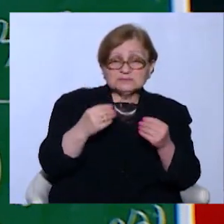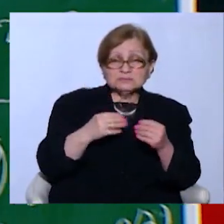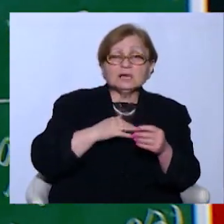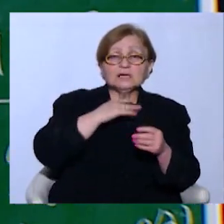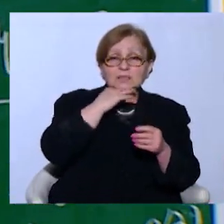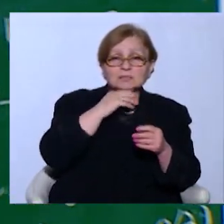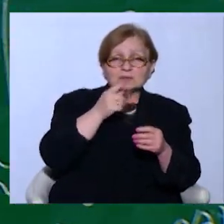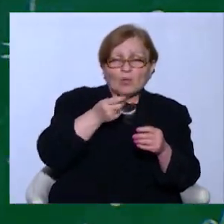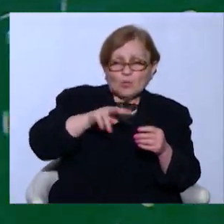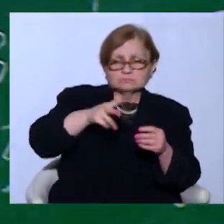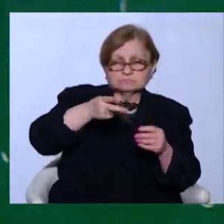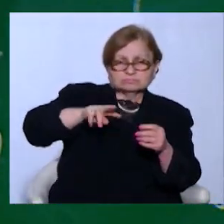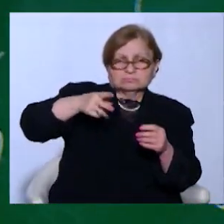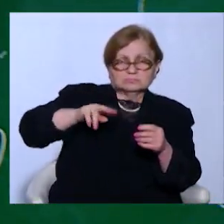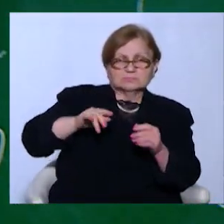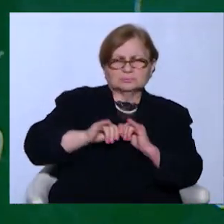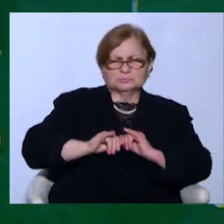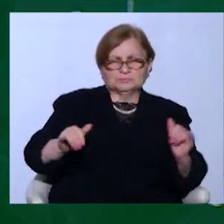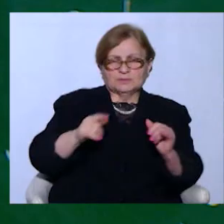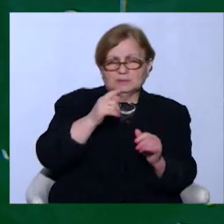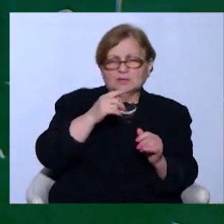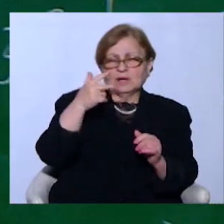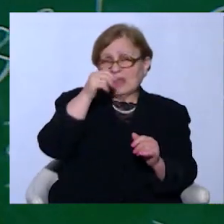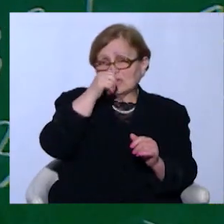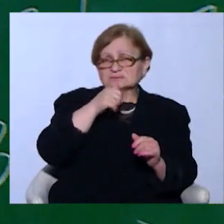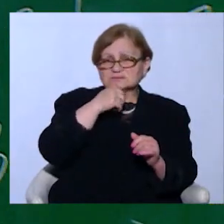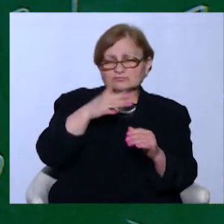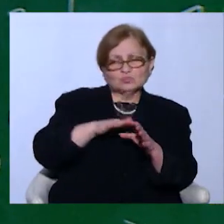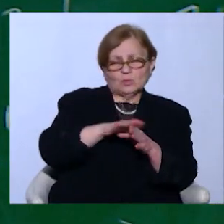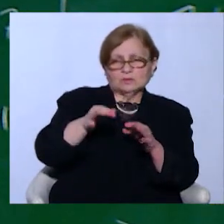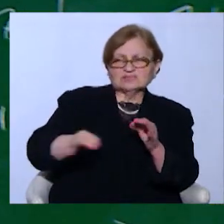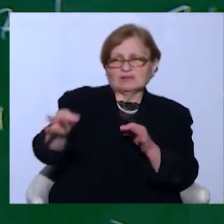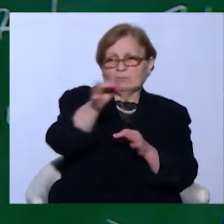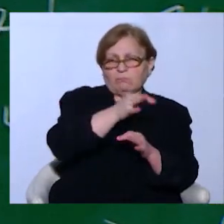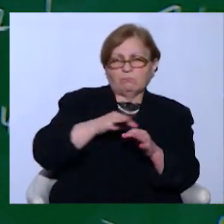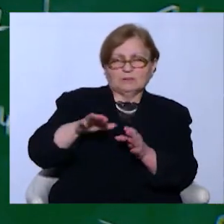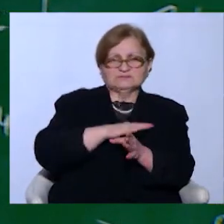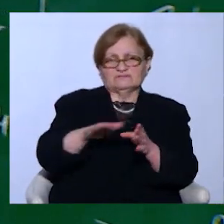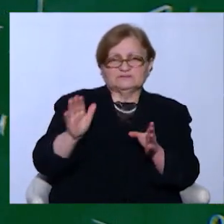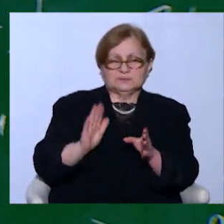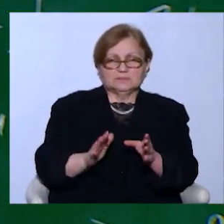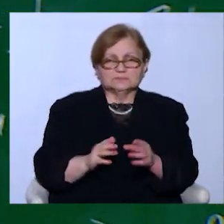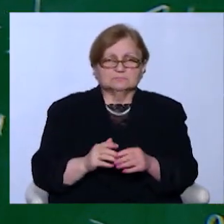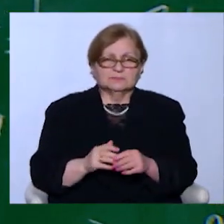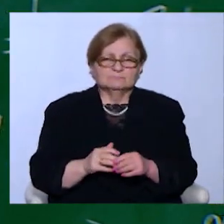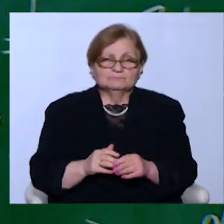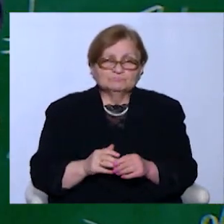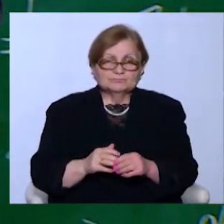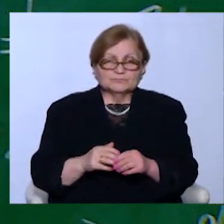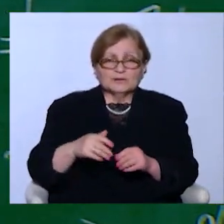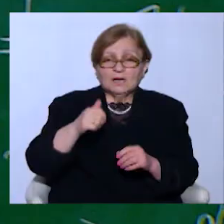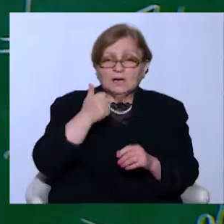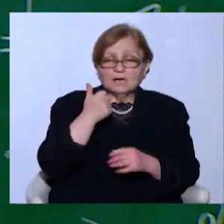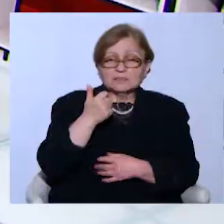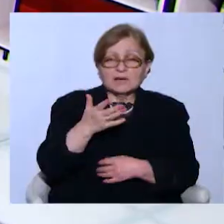აი გაორმაგების მეშვეობით დაეფარა მთელი ამ ტბორის, ან ტბის ტერიტორია, ესე ვთქვათ, ფართობი. რამდენი დღის